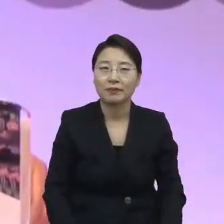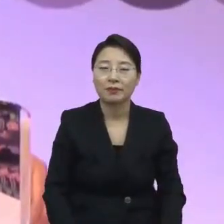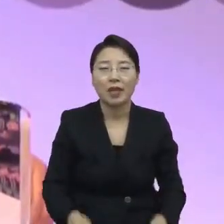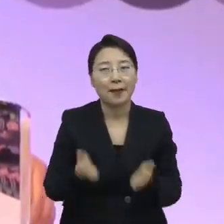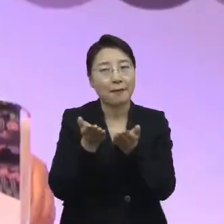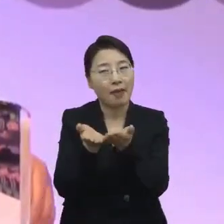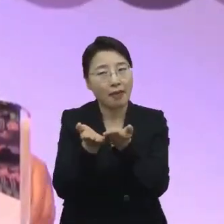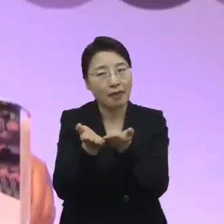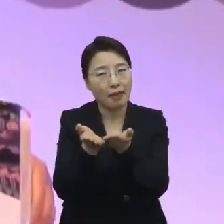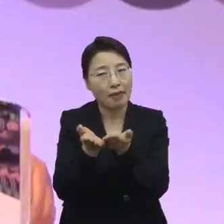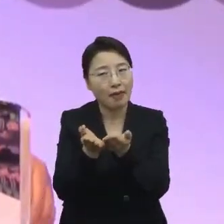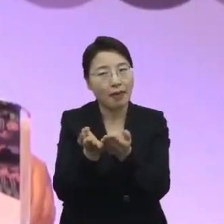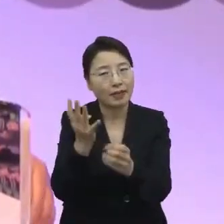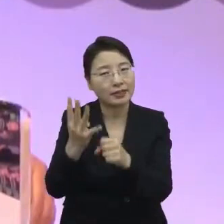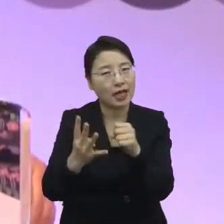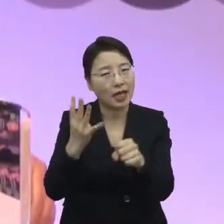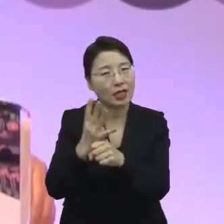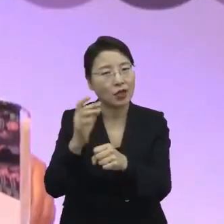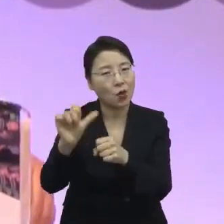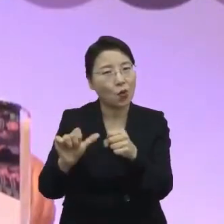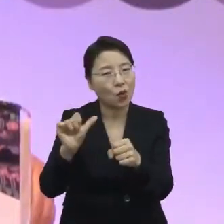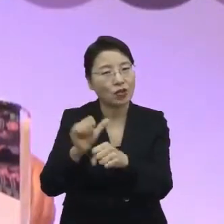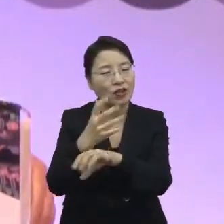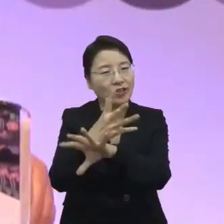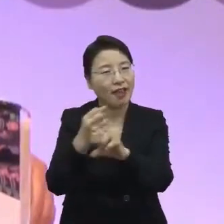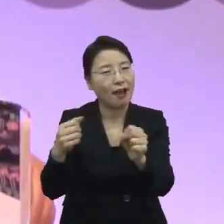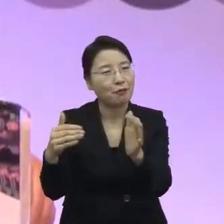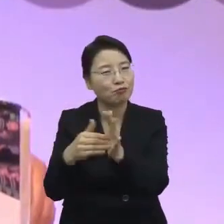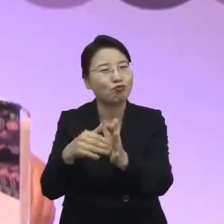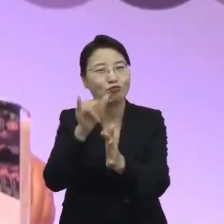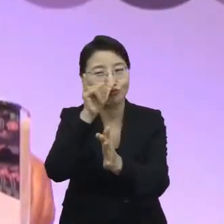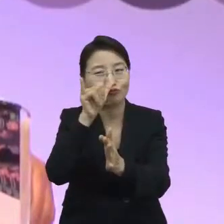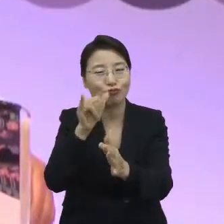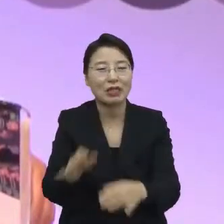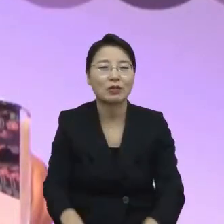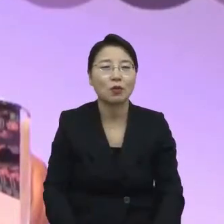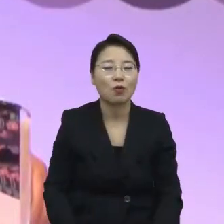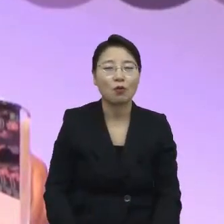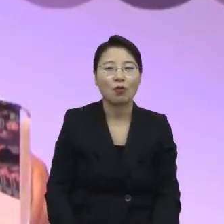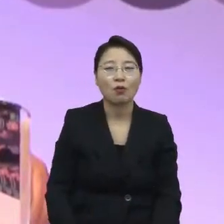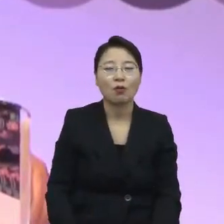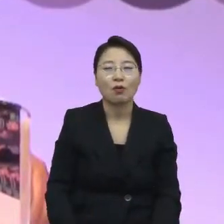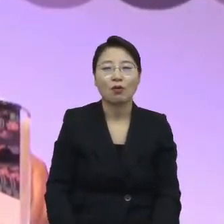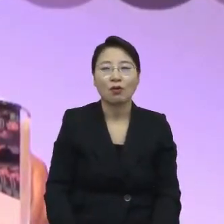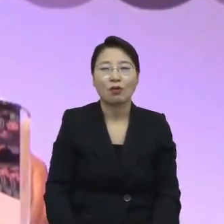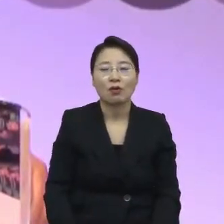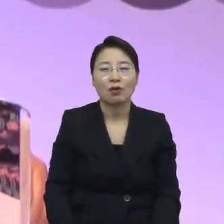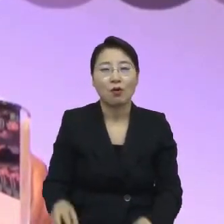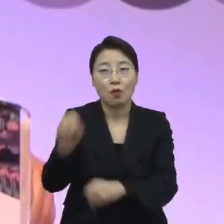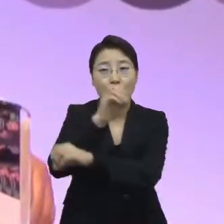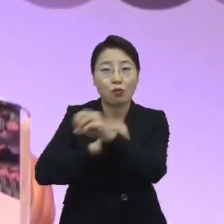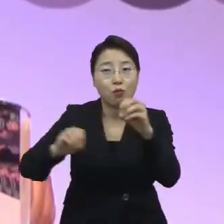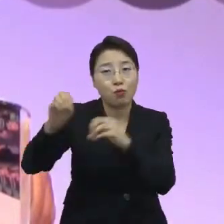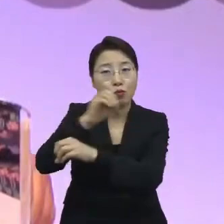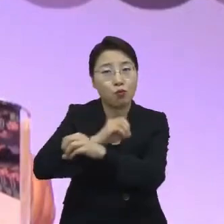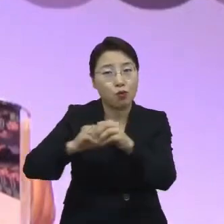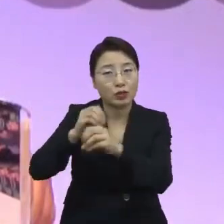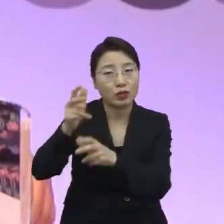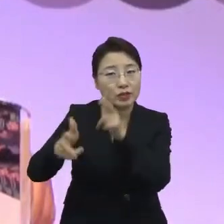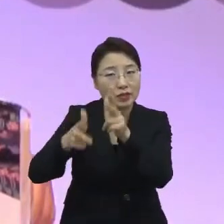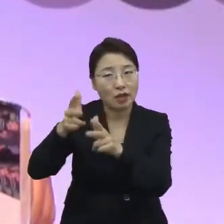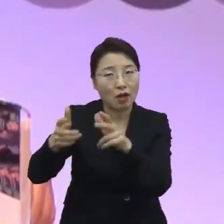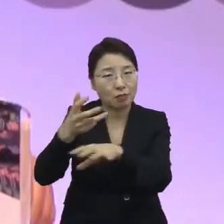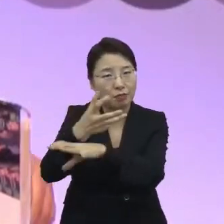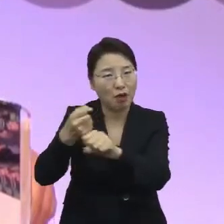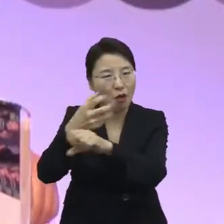조선도 한 4, 5년치 수주가 이미 끝나 있다 그러고요. 방산도 꽤나 많은 양의 수주가 쌓여